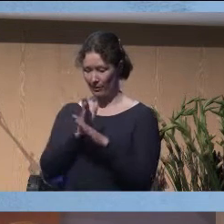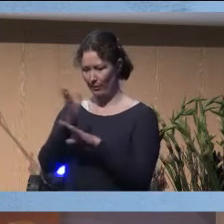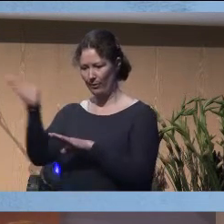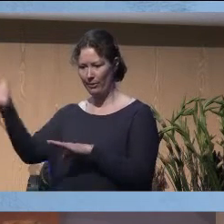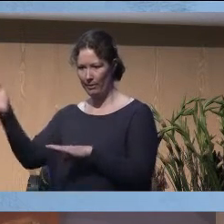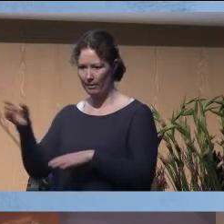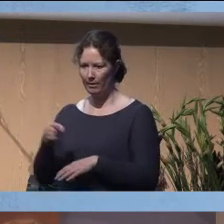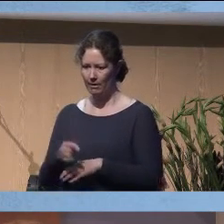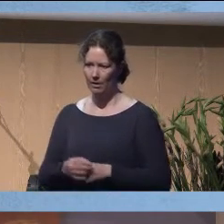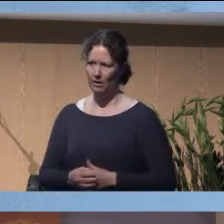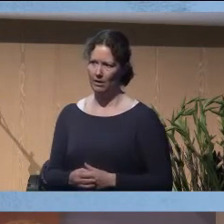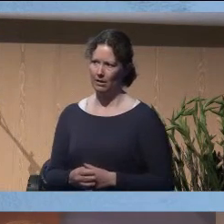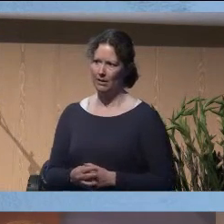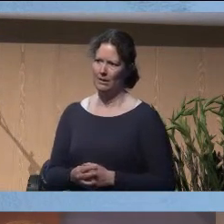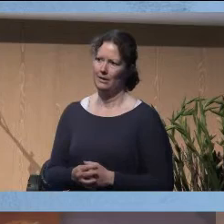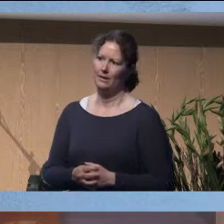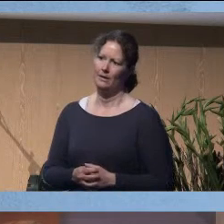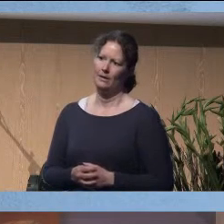veier.